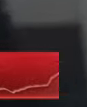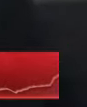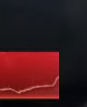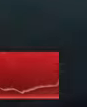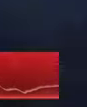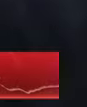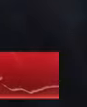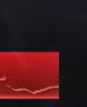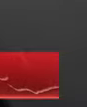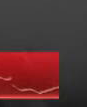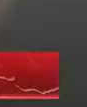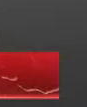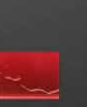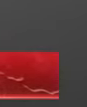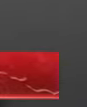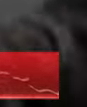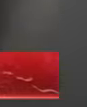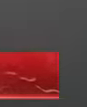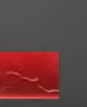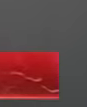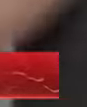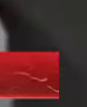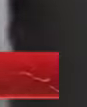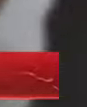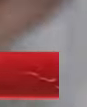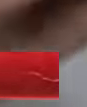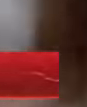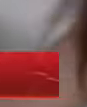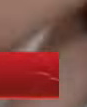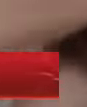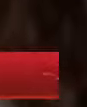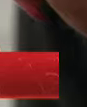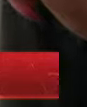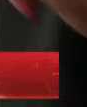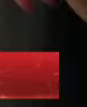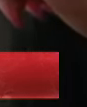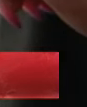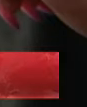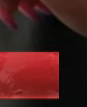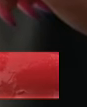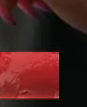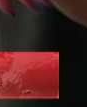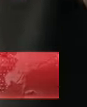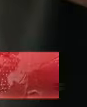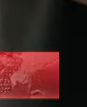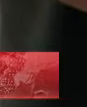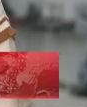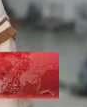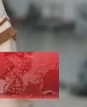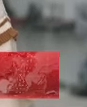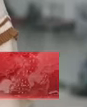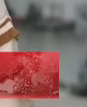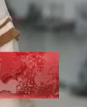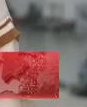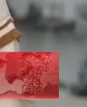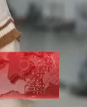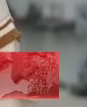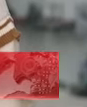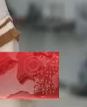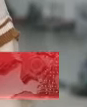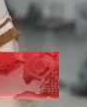Бьет, не значит любит. Житель Усть-Каменогорска избил беременную сожительницу до черепно-мозговой травмы. Я как вспомню эти глаза, которые на